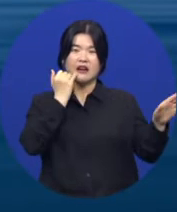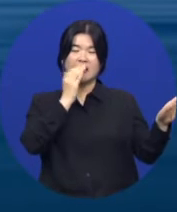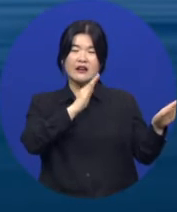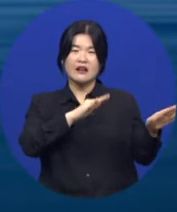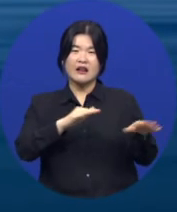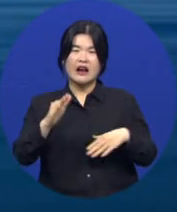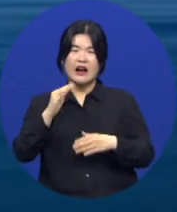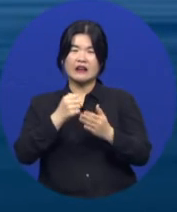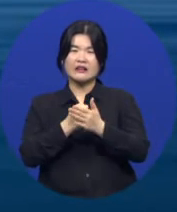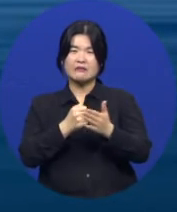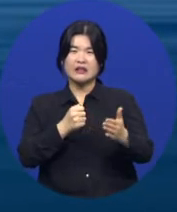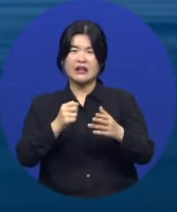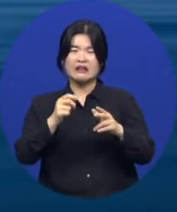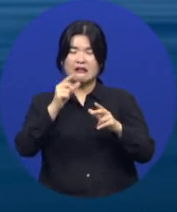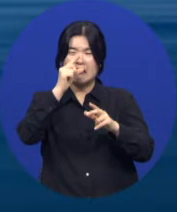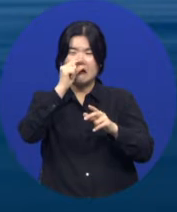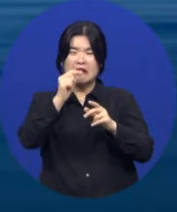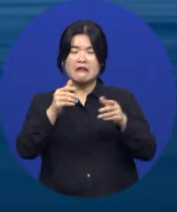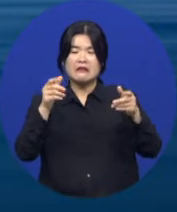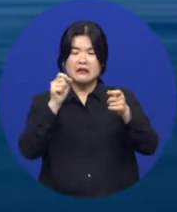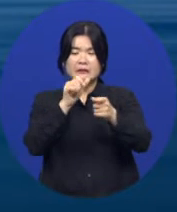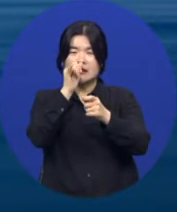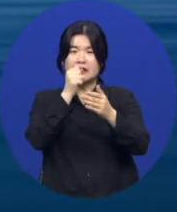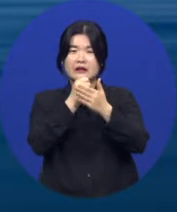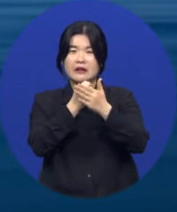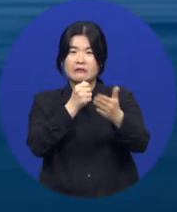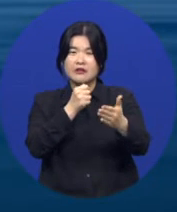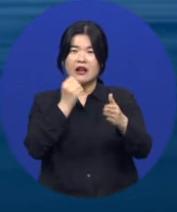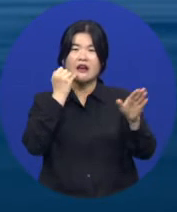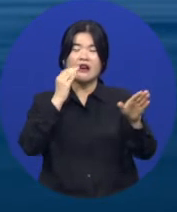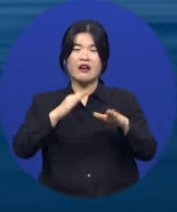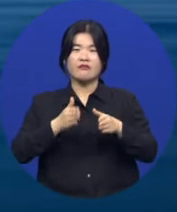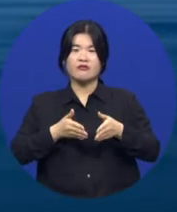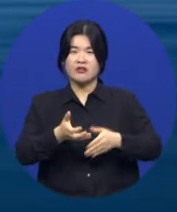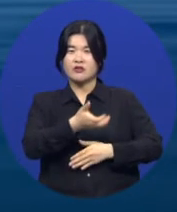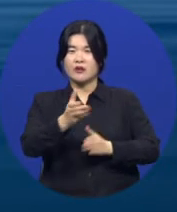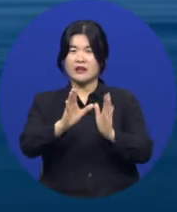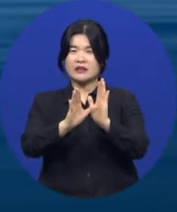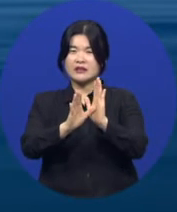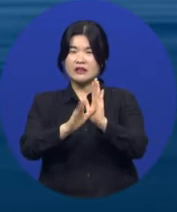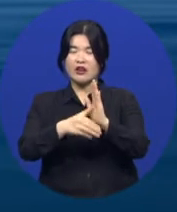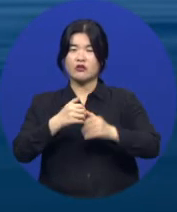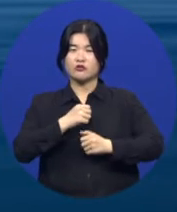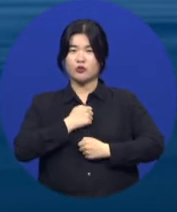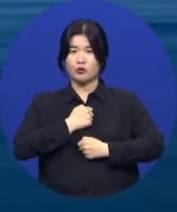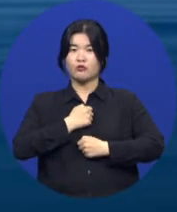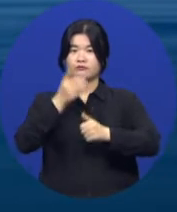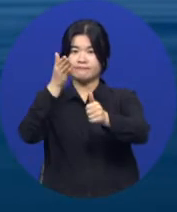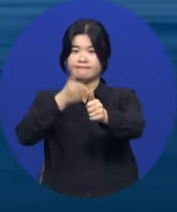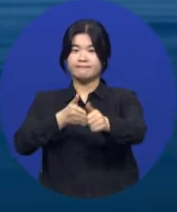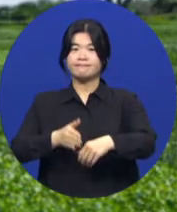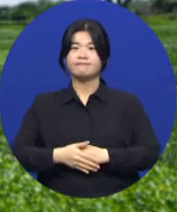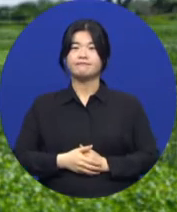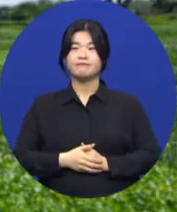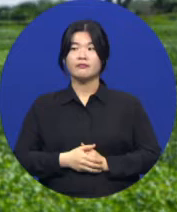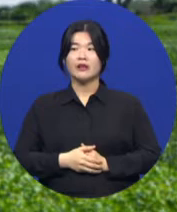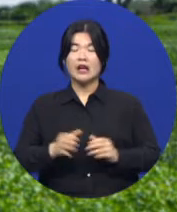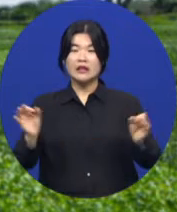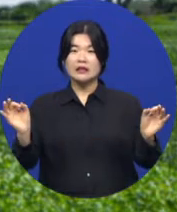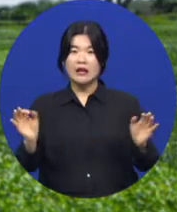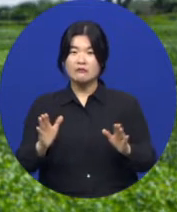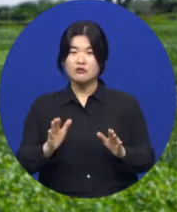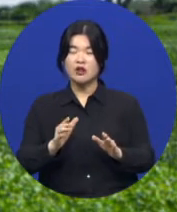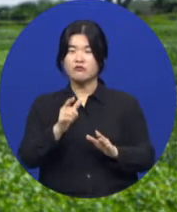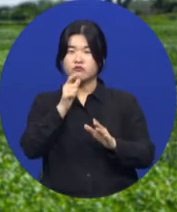안개로 인해서 가시거리가 짧아 지는 곳이 있겠는데요 해안도로 이동시 교통안전에 유의하시기 바랍니다 당분간